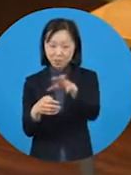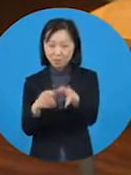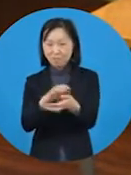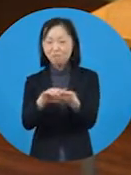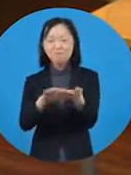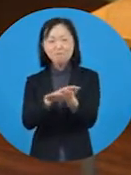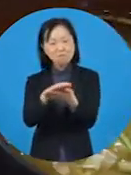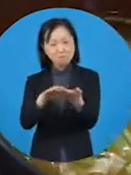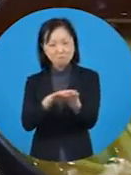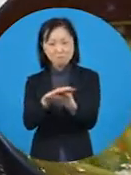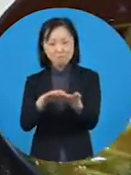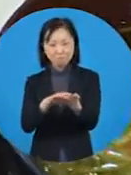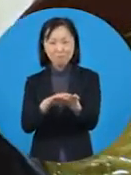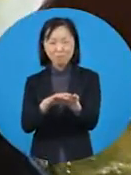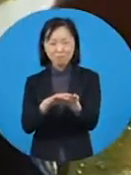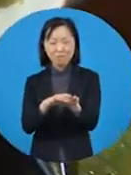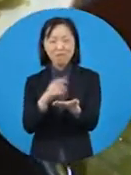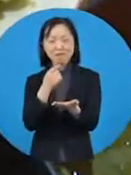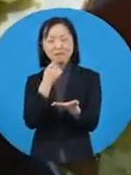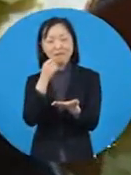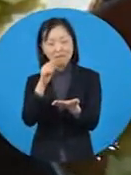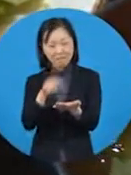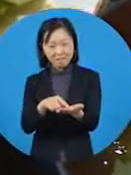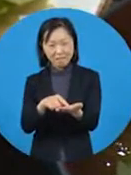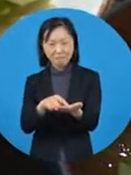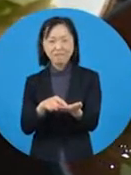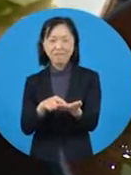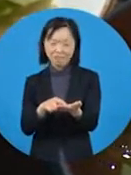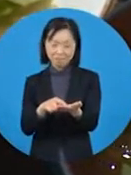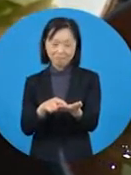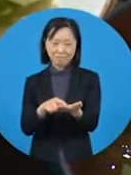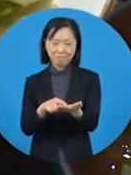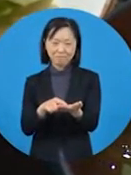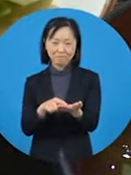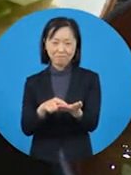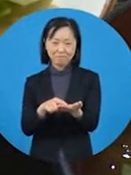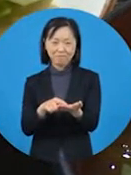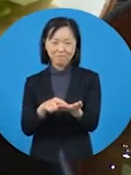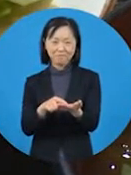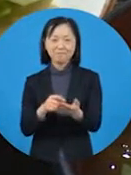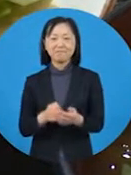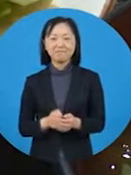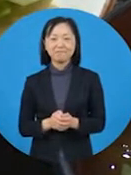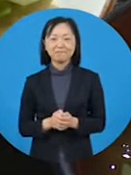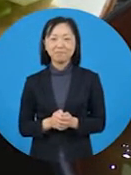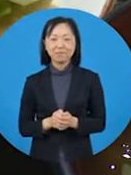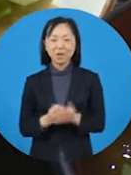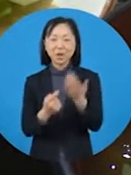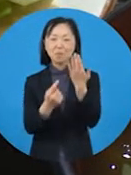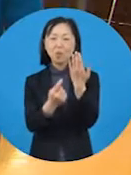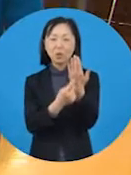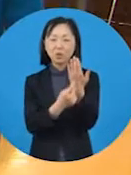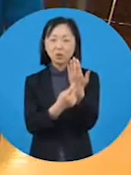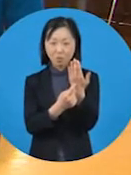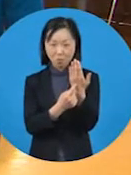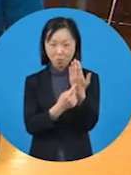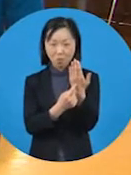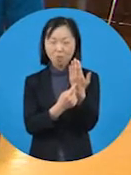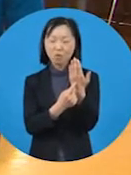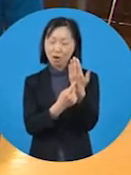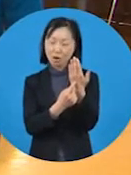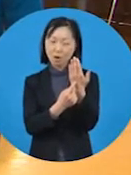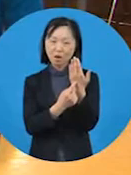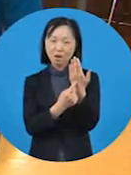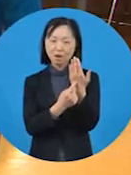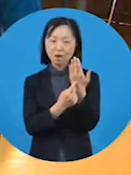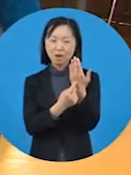香ばしさと鶏の旨味と、あと里芋の味とでできてる感じですね。 ちょっとポイントに